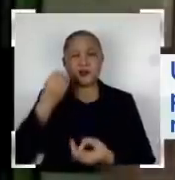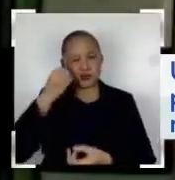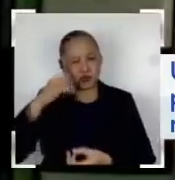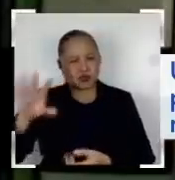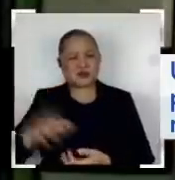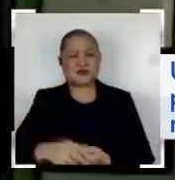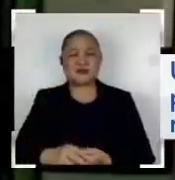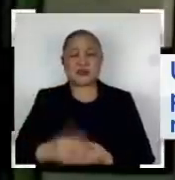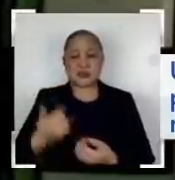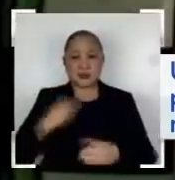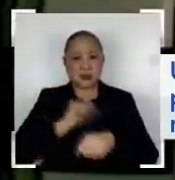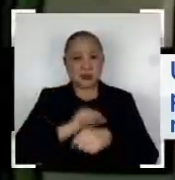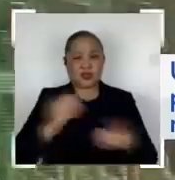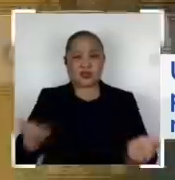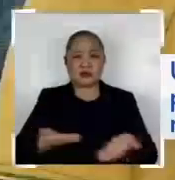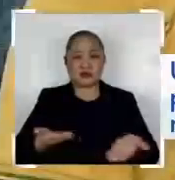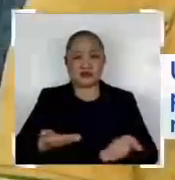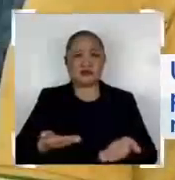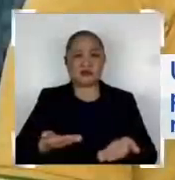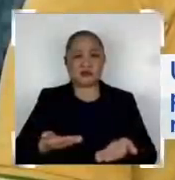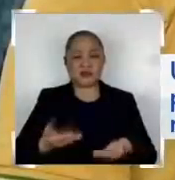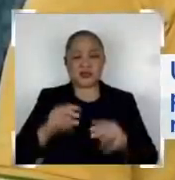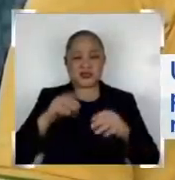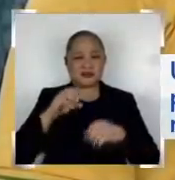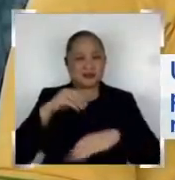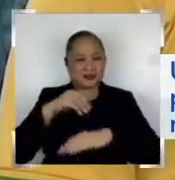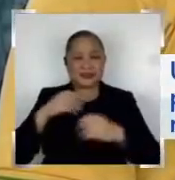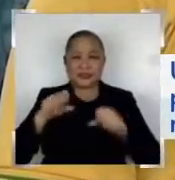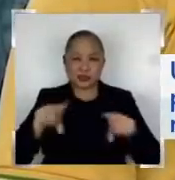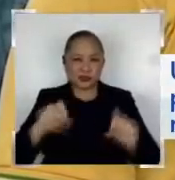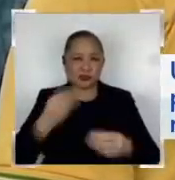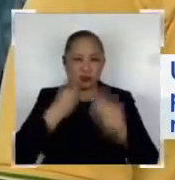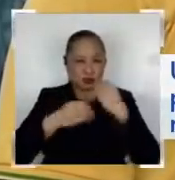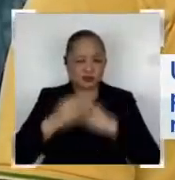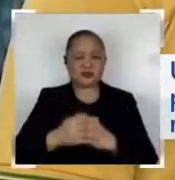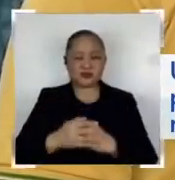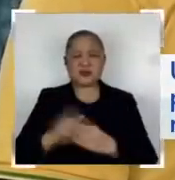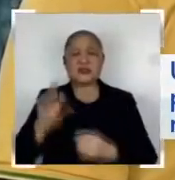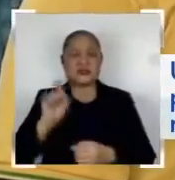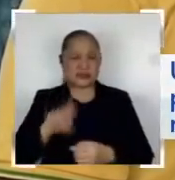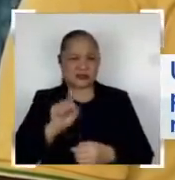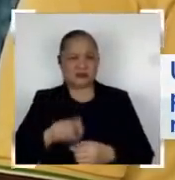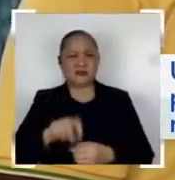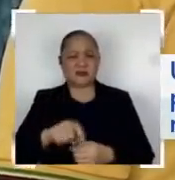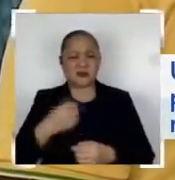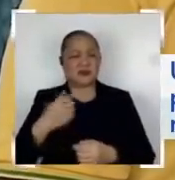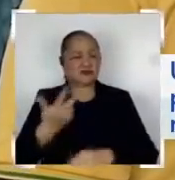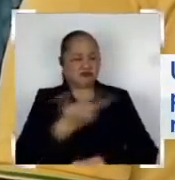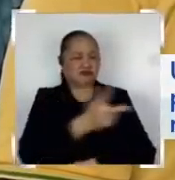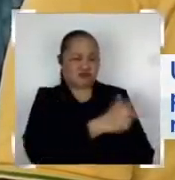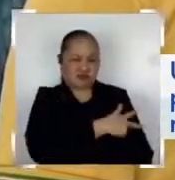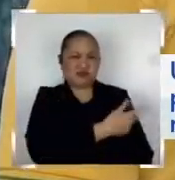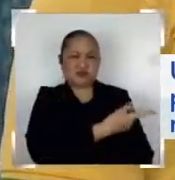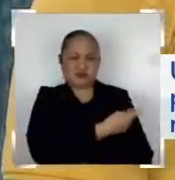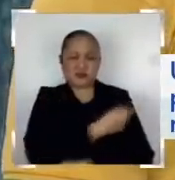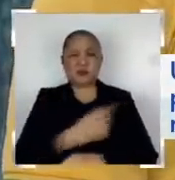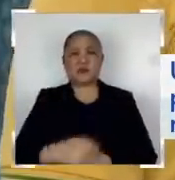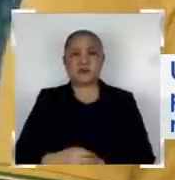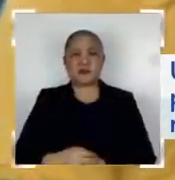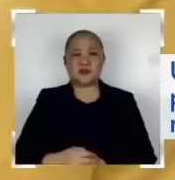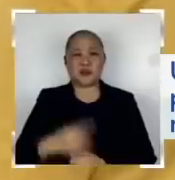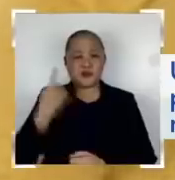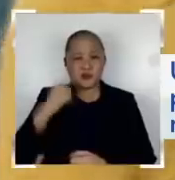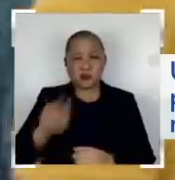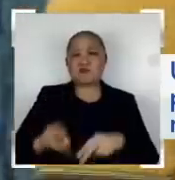namin dito sa karinderya po. Kung kinakailangan talaga, dapat talaga magpa-booster talaga. Para karagdagang